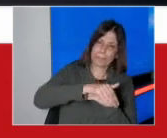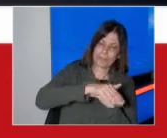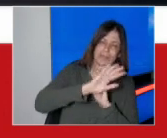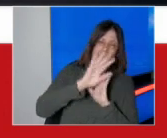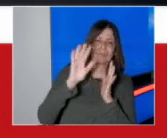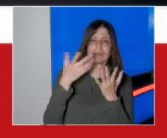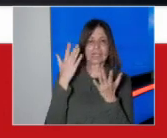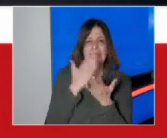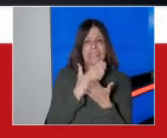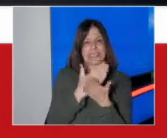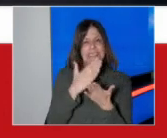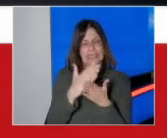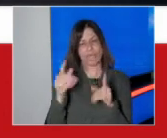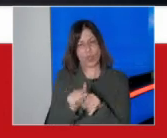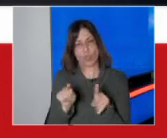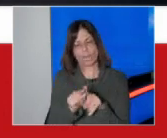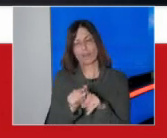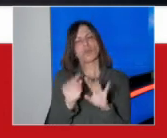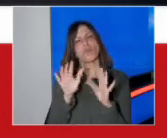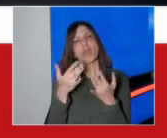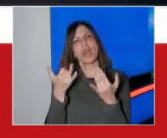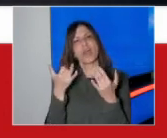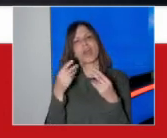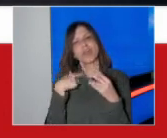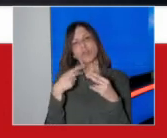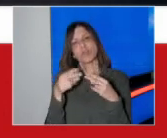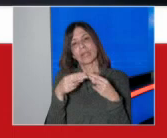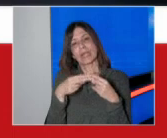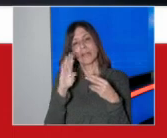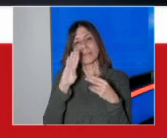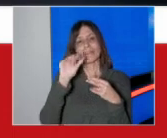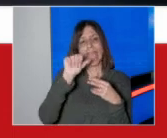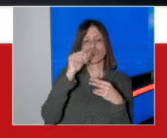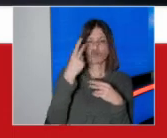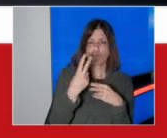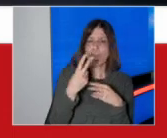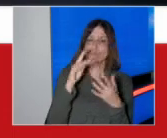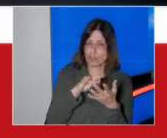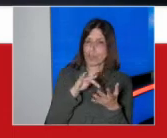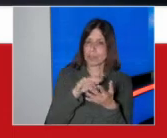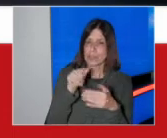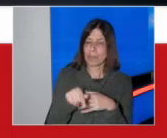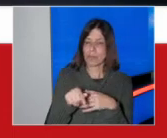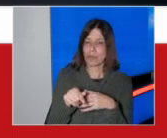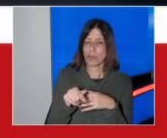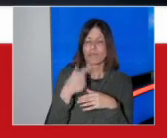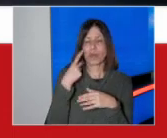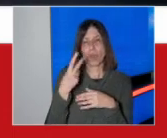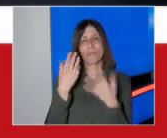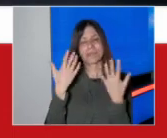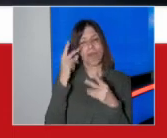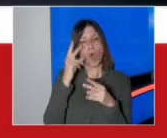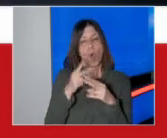הקצב היה אותו קצב. אז יכול להיות שבאמת אנחנו לקראת ה-BA2 הזה שנוכח אצלנו כאן מאוד, ואני מסתכל גם על מספר החולים